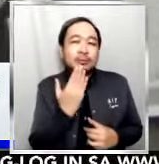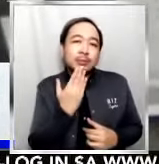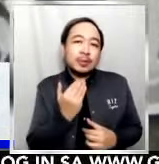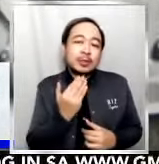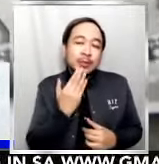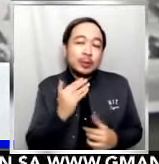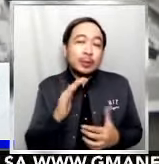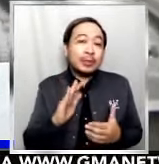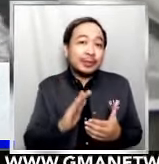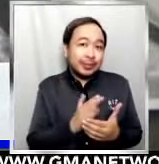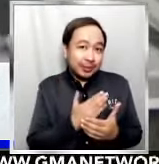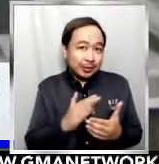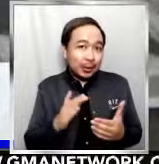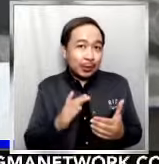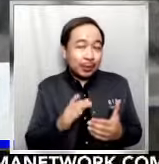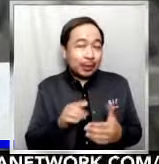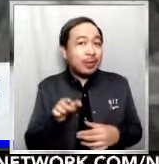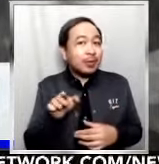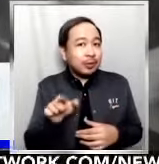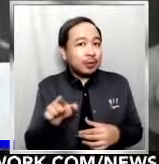in the memories we